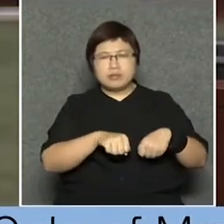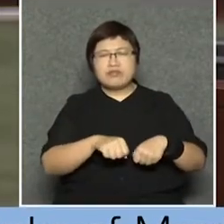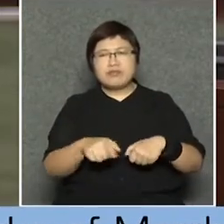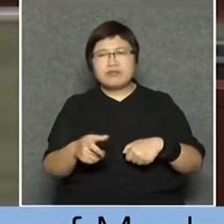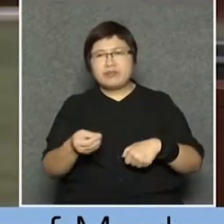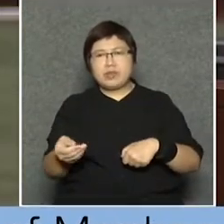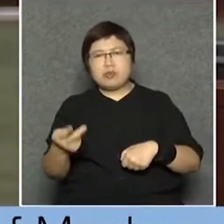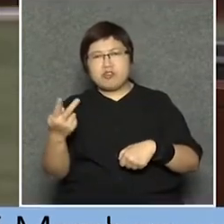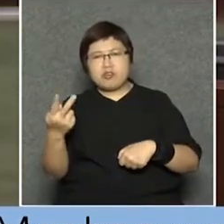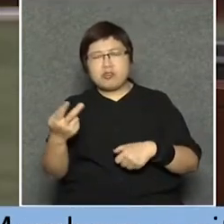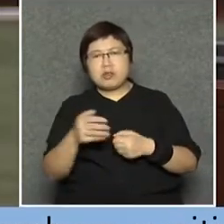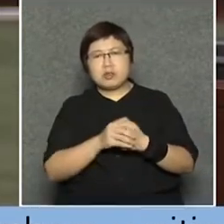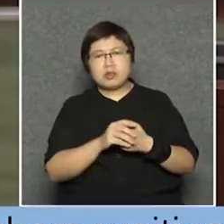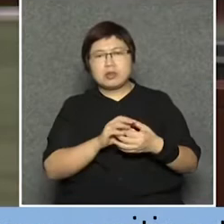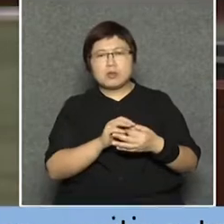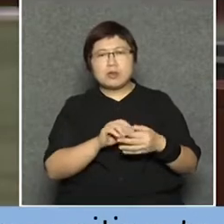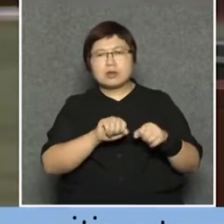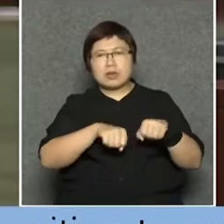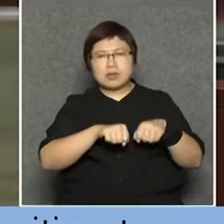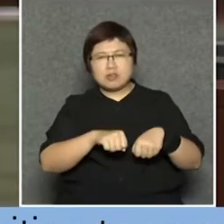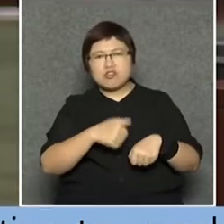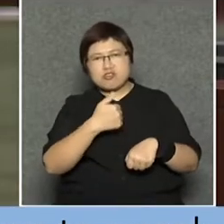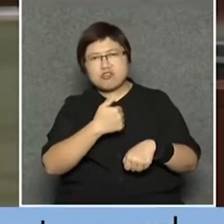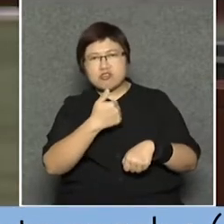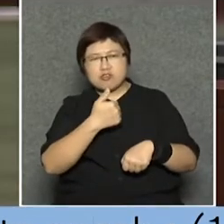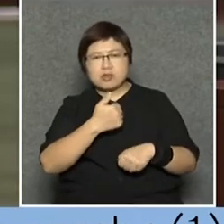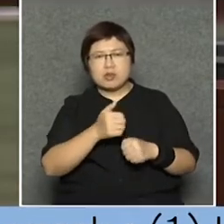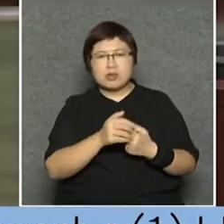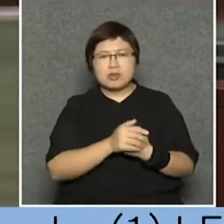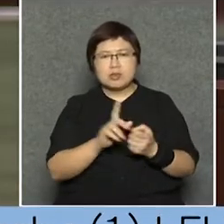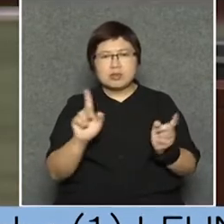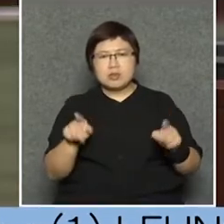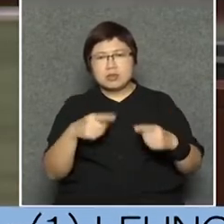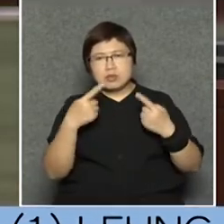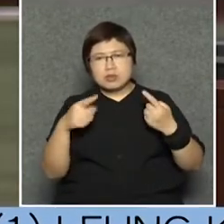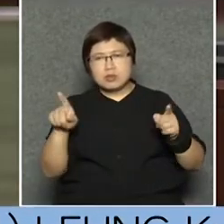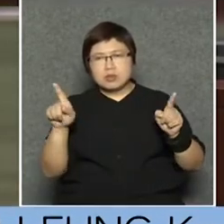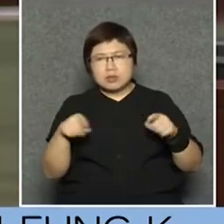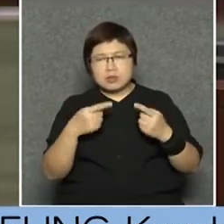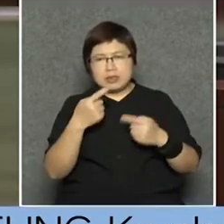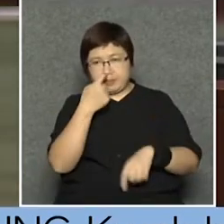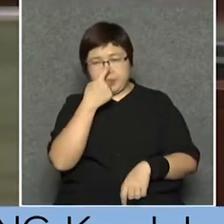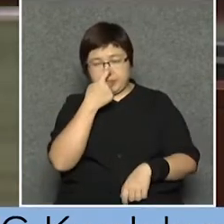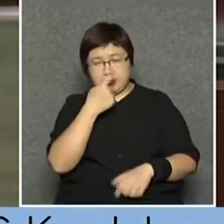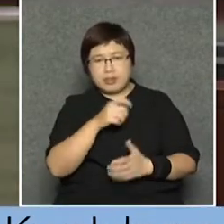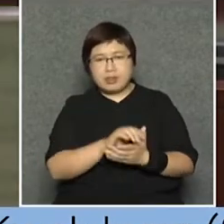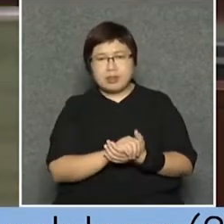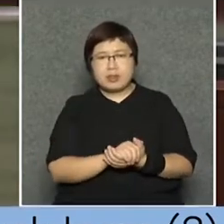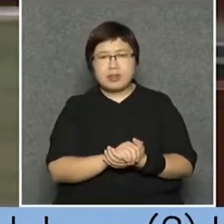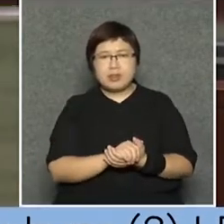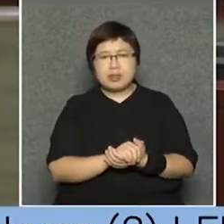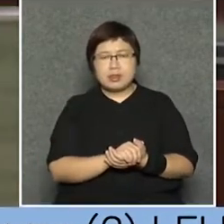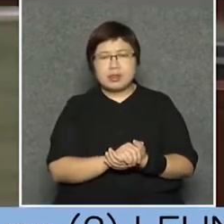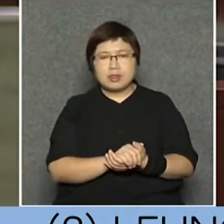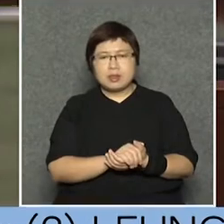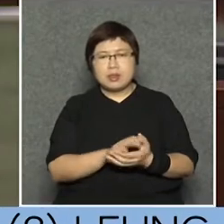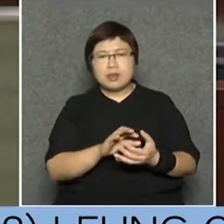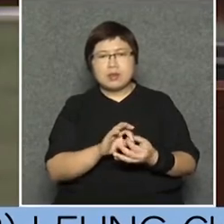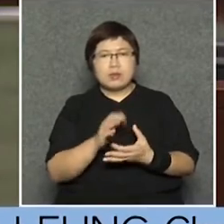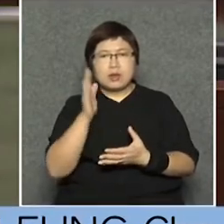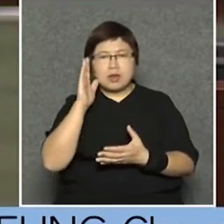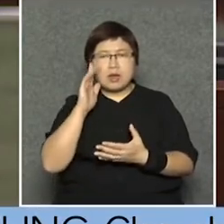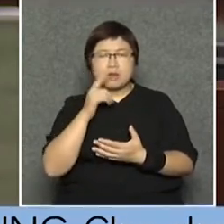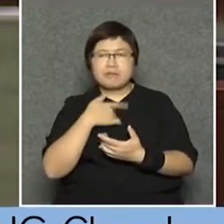講單車嘅妙用啊，係咪啊？即係嗰首嘅歌嘅歌詞就係即係講一個男仔好愛